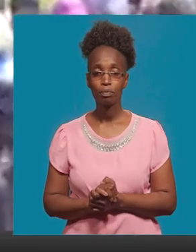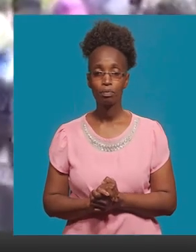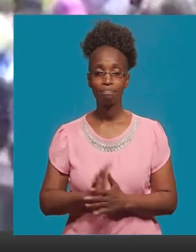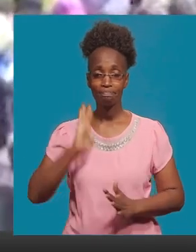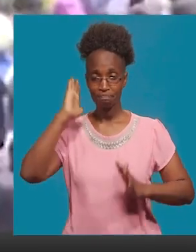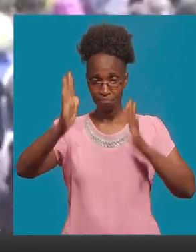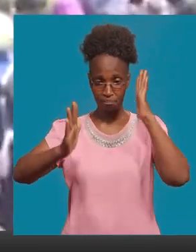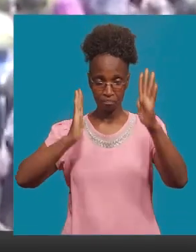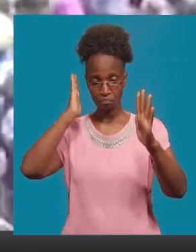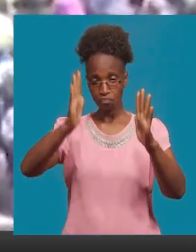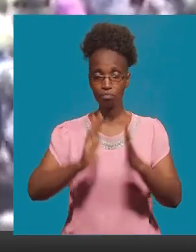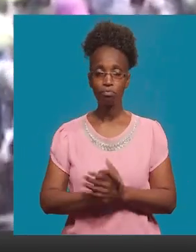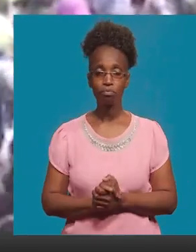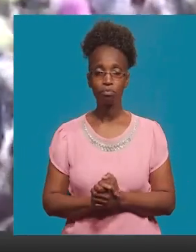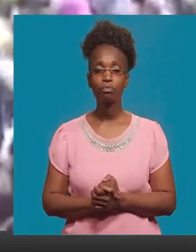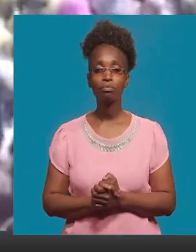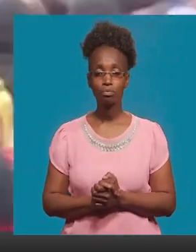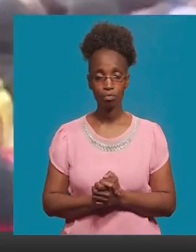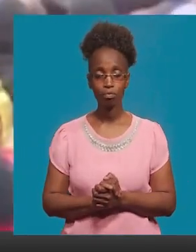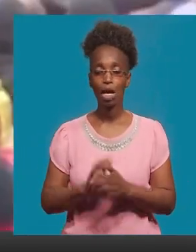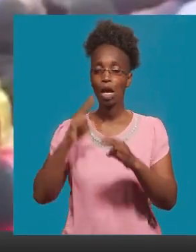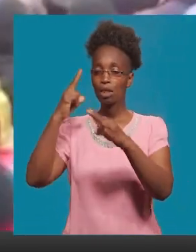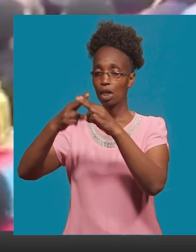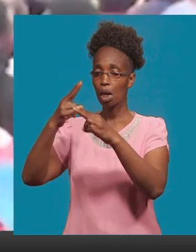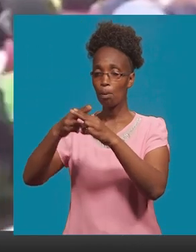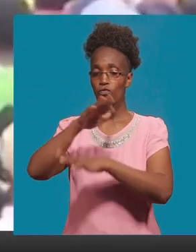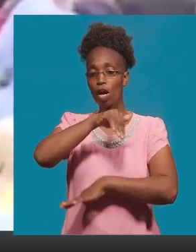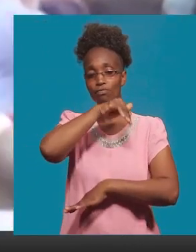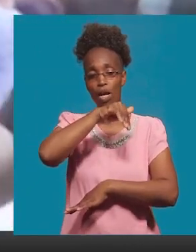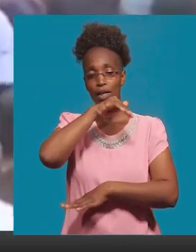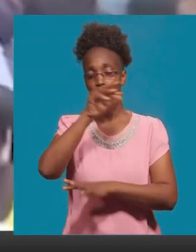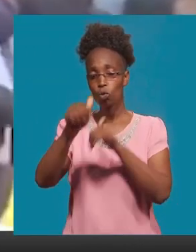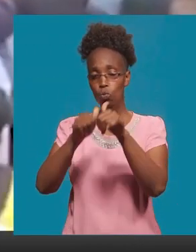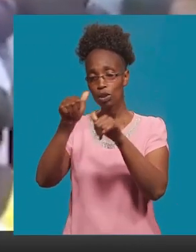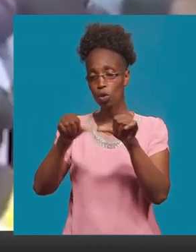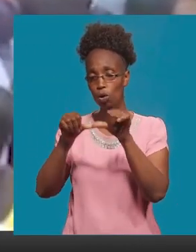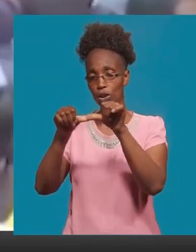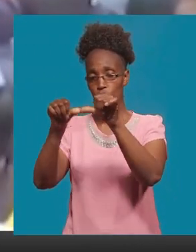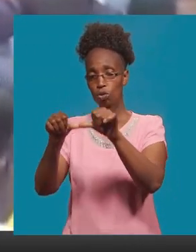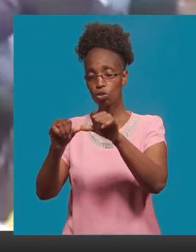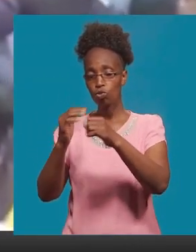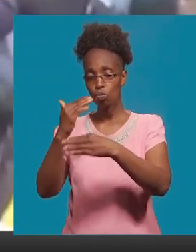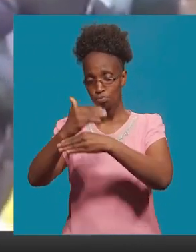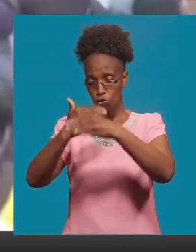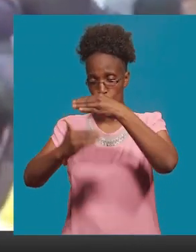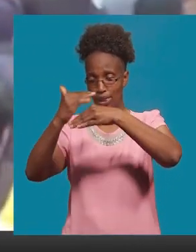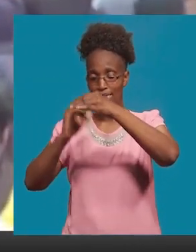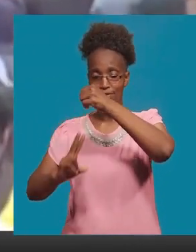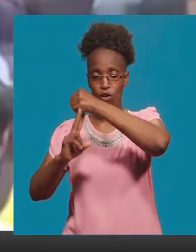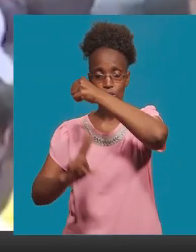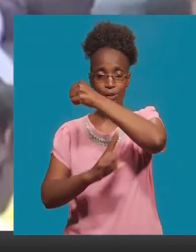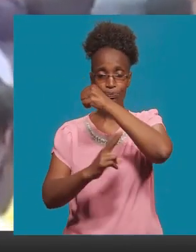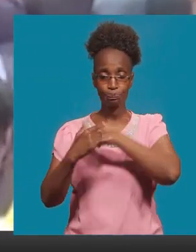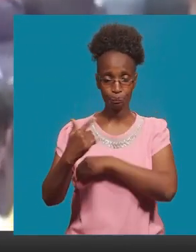Muriega. Muriega rigi. Jina la Raila Odinga likijenga msingi mkuu wa hotuba